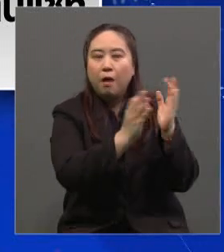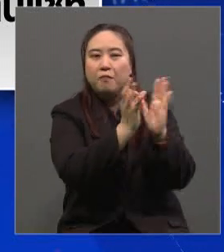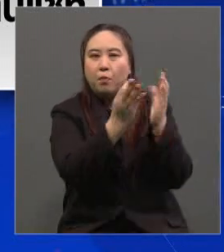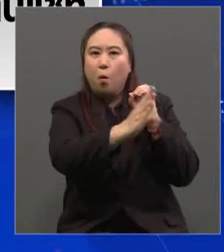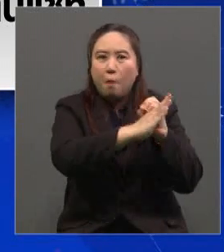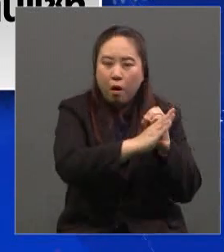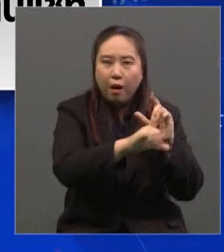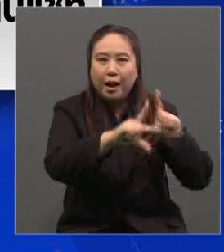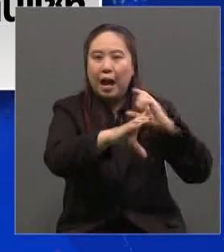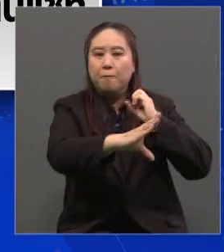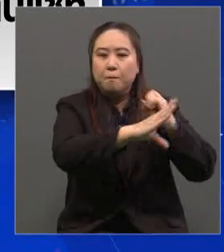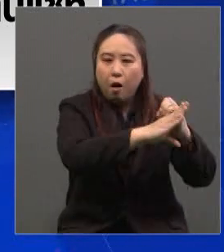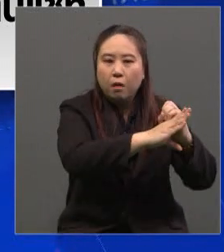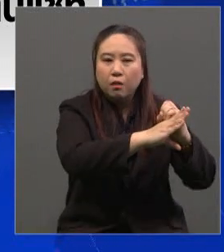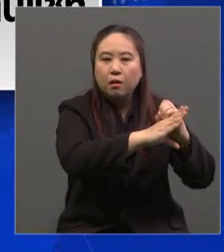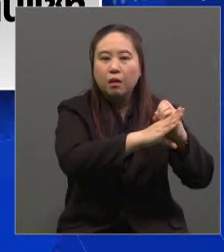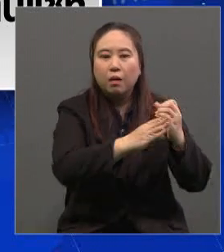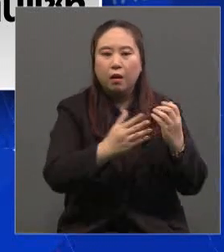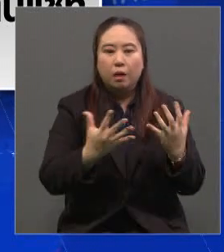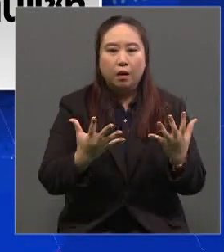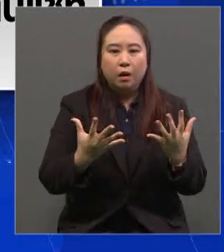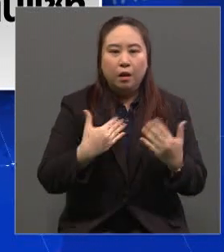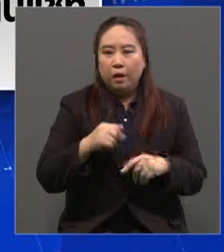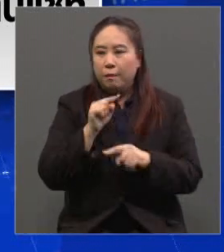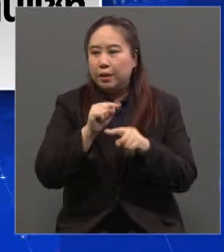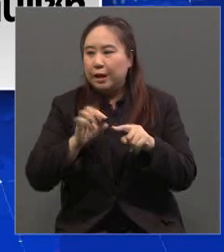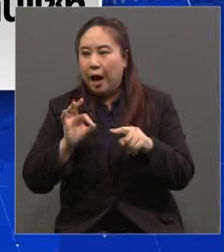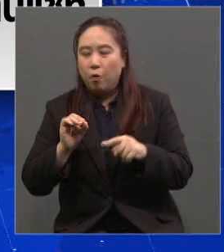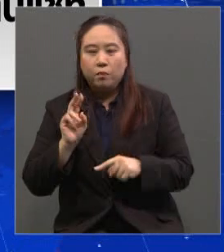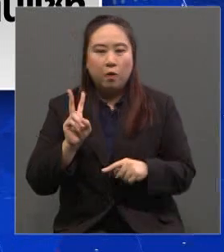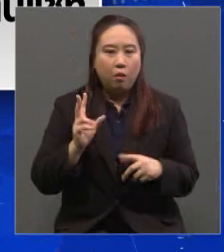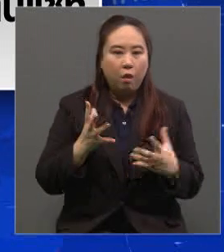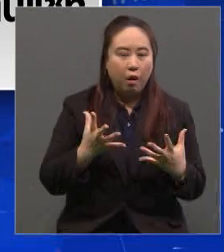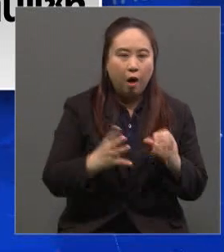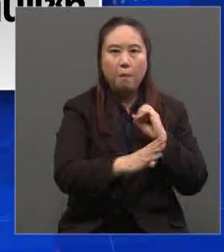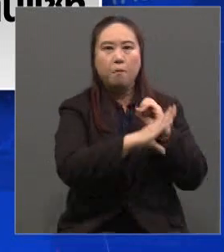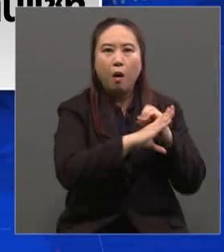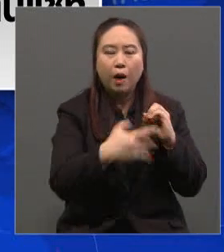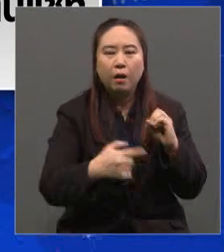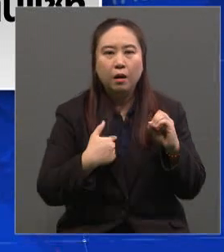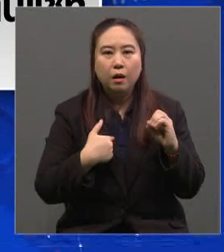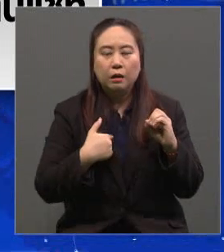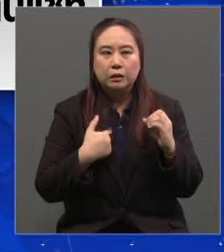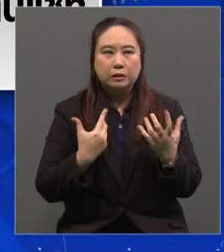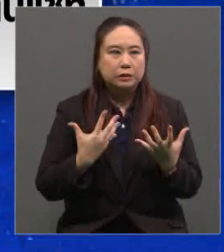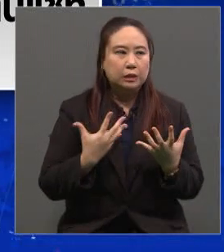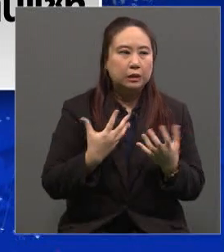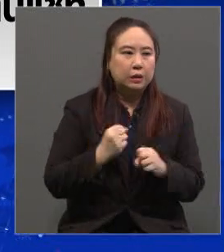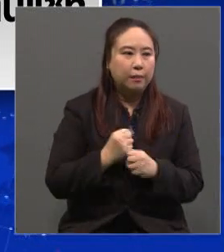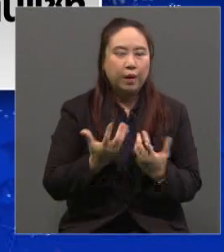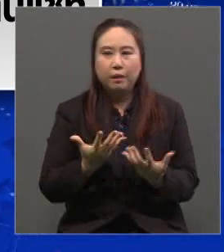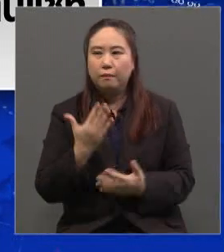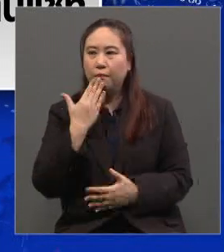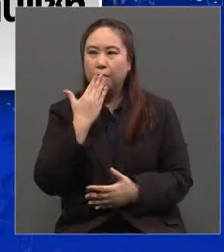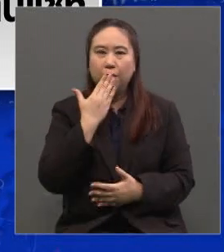ว่าปิดลงผู้เสียหายส่วนใหญ่ 92% ค่ะบอกว่าพอโดนหลอกแล้วเนี่ยตนเองก็ไม่รู้จะทำยังไงเ